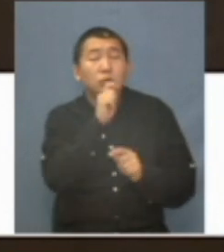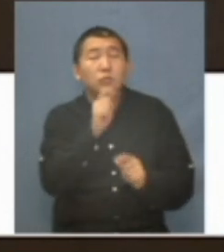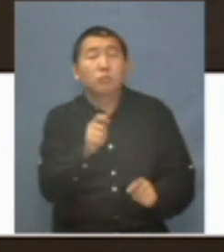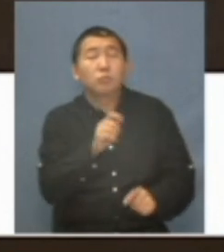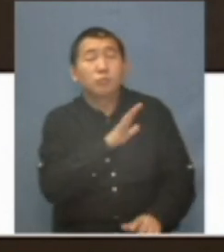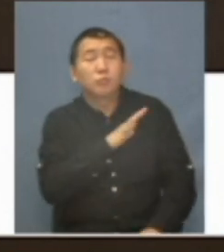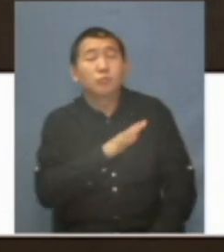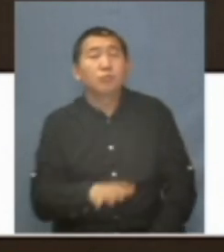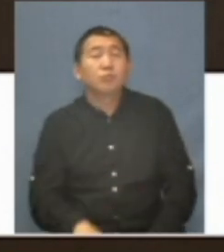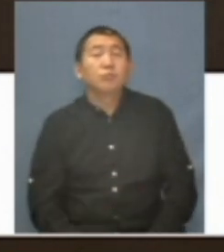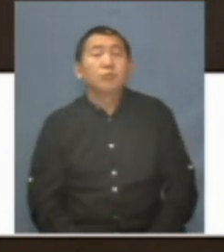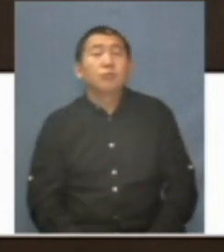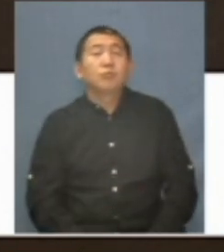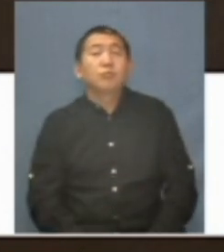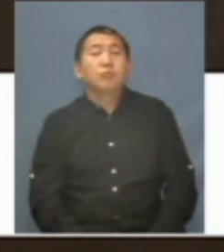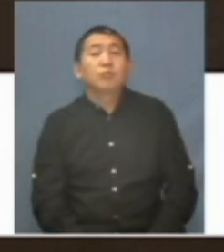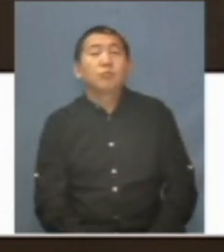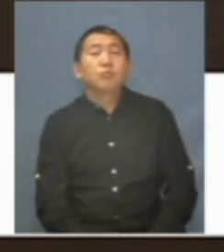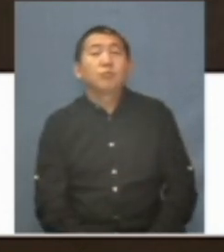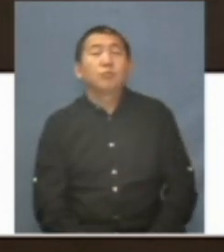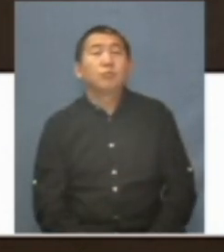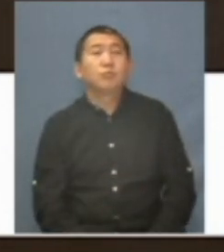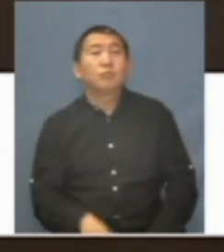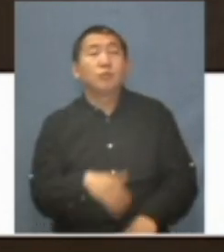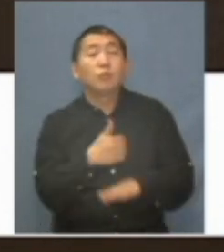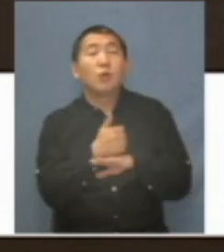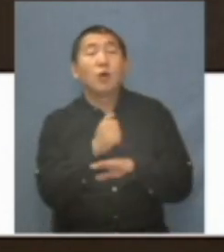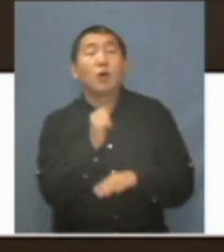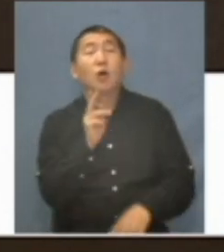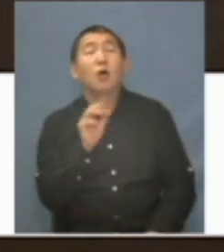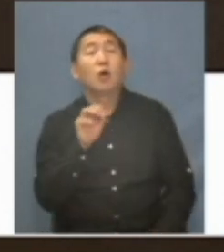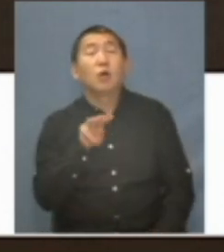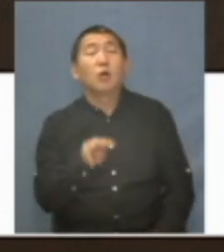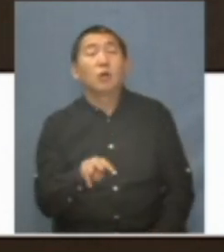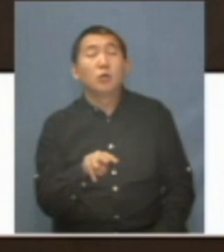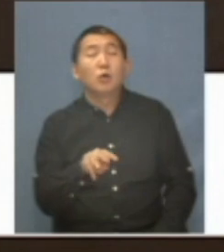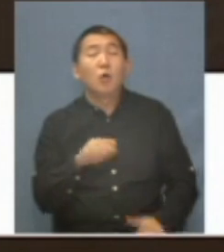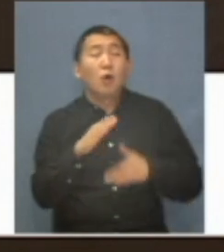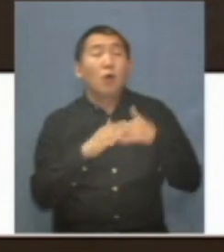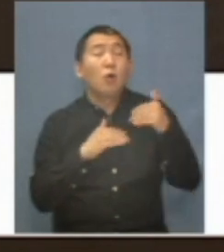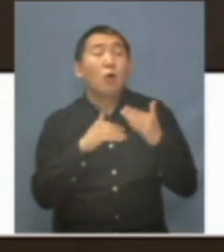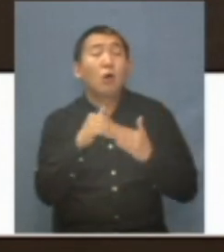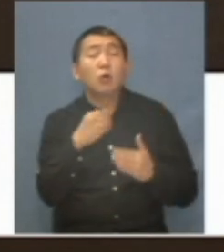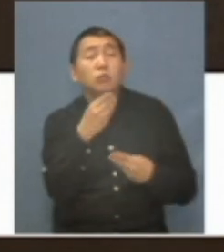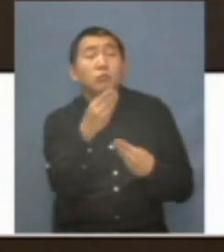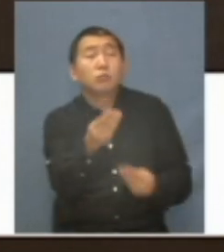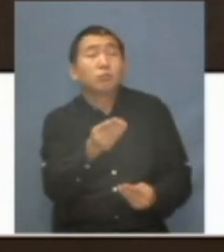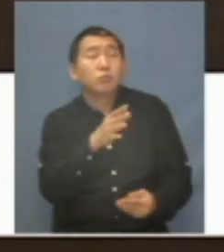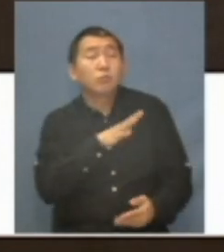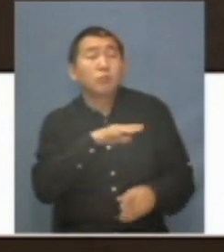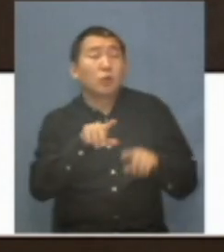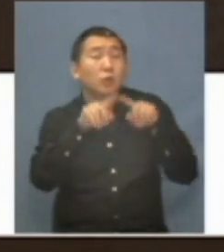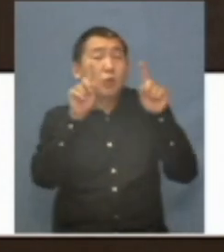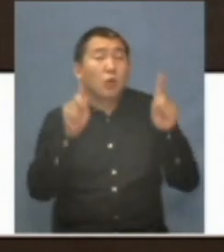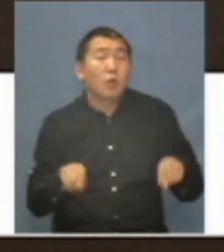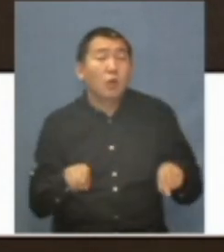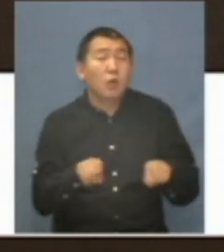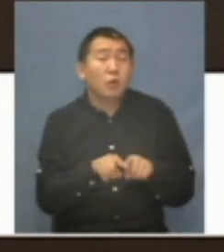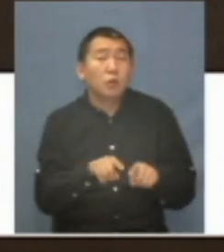әкімі Көшербаевтың қолынан алғыс хат алдым. Бұл мен үшін үлкен абырой. Еңбегімнің жоғары бағасы.